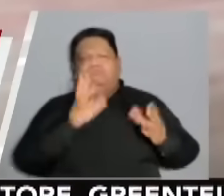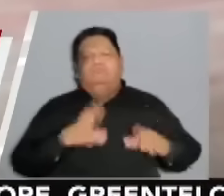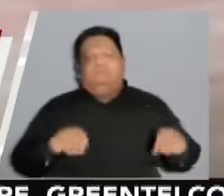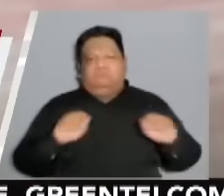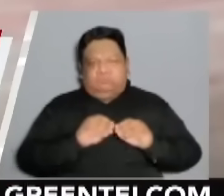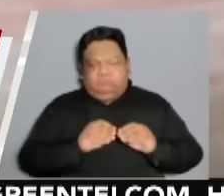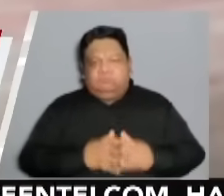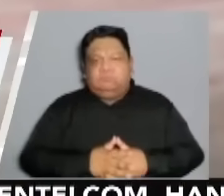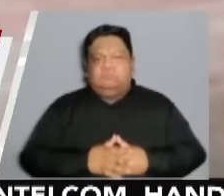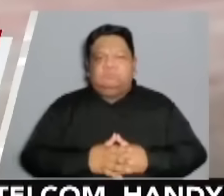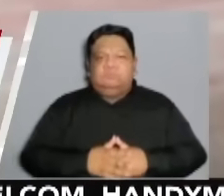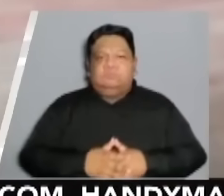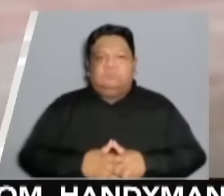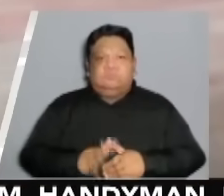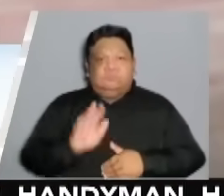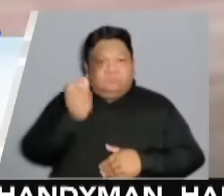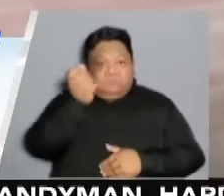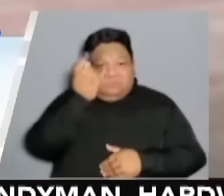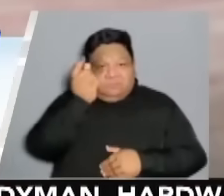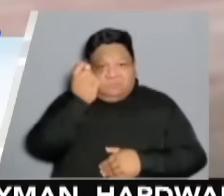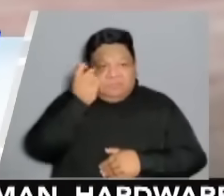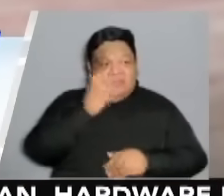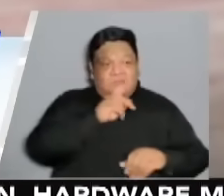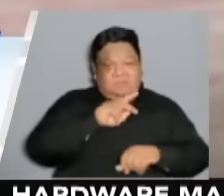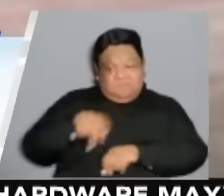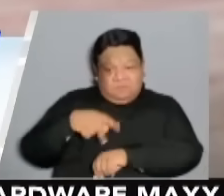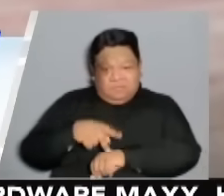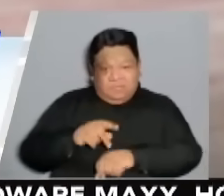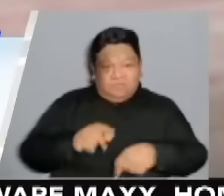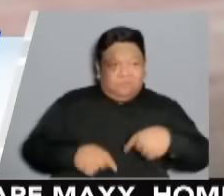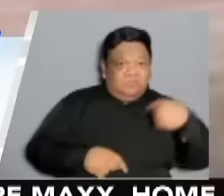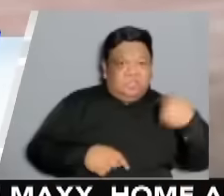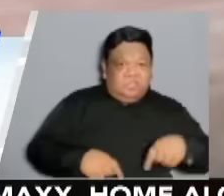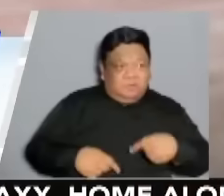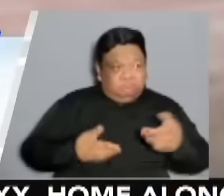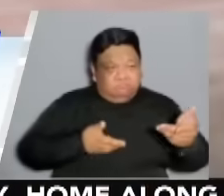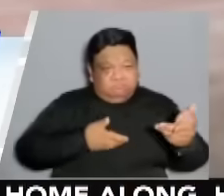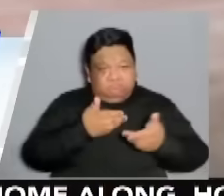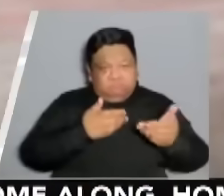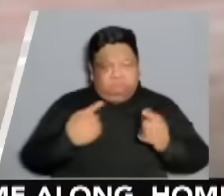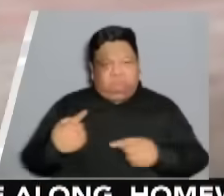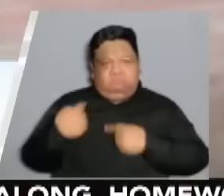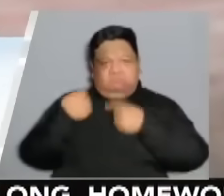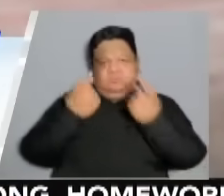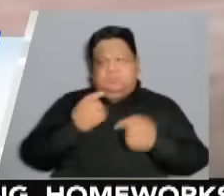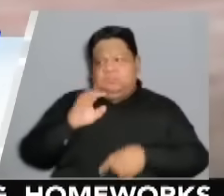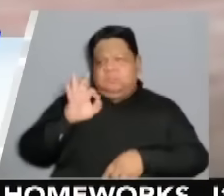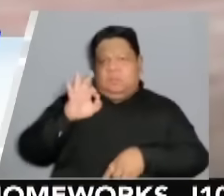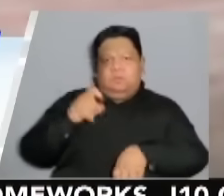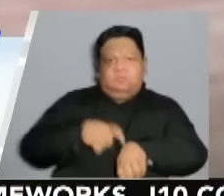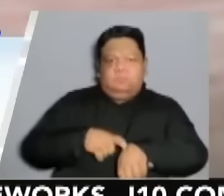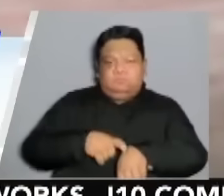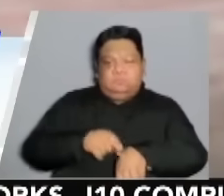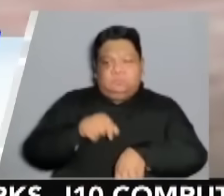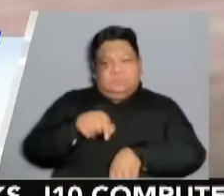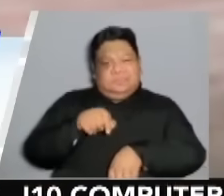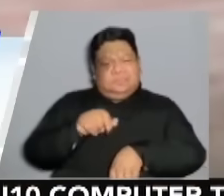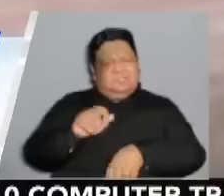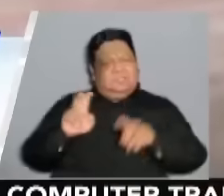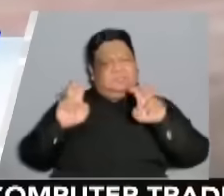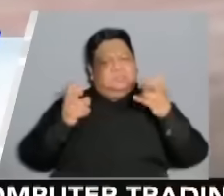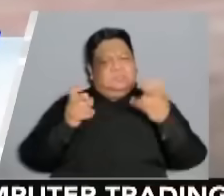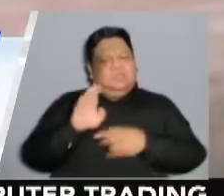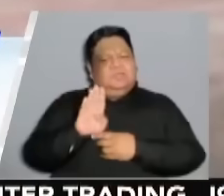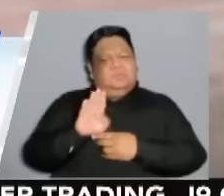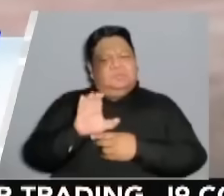Pilipinas sa ilalim ng Bilateral Consultation Mechanism o BCM. Ang BCM ay binuo noong 2017 para dito